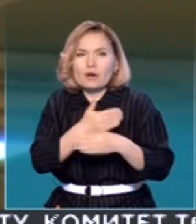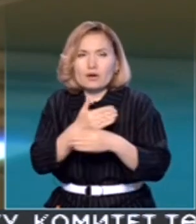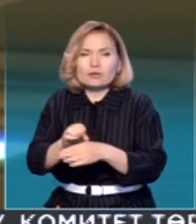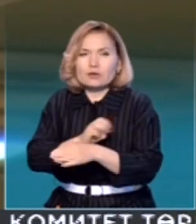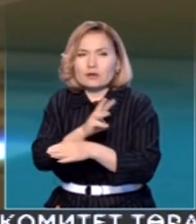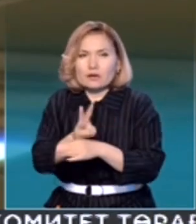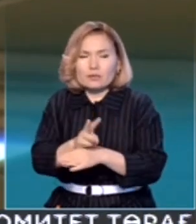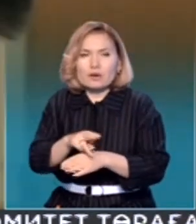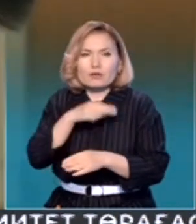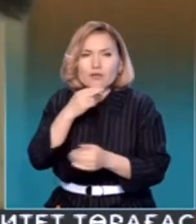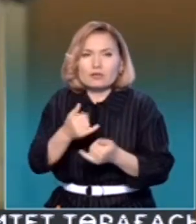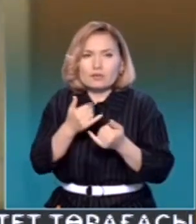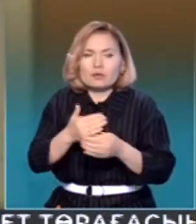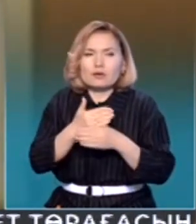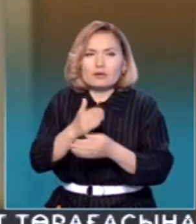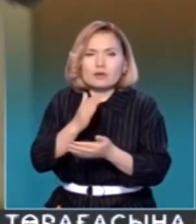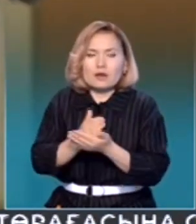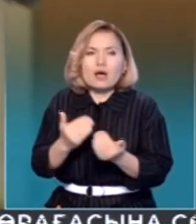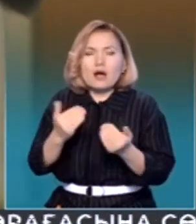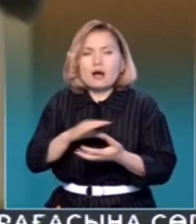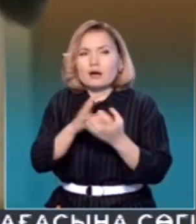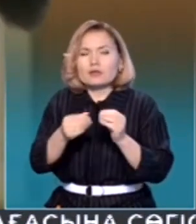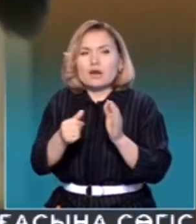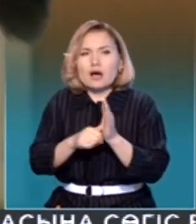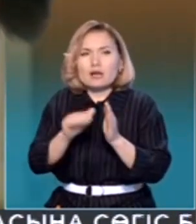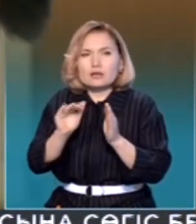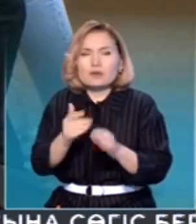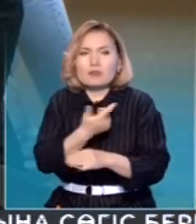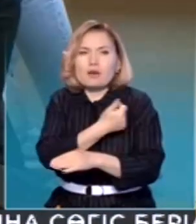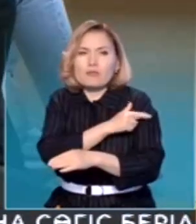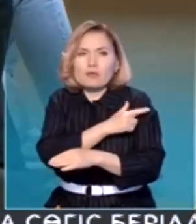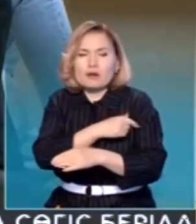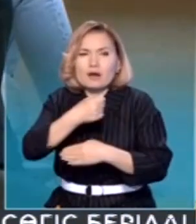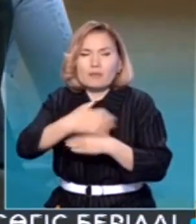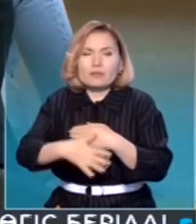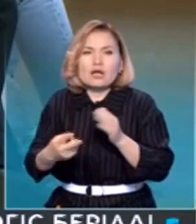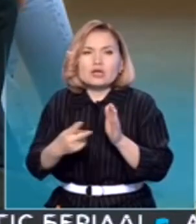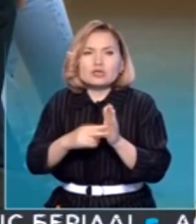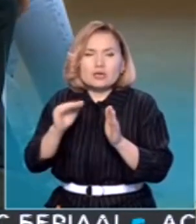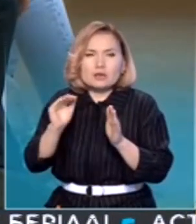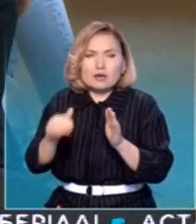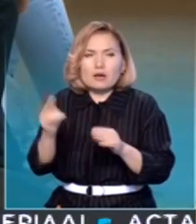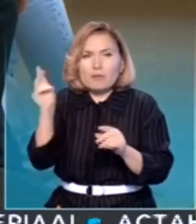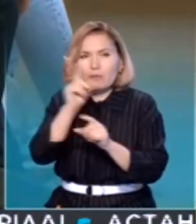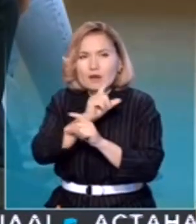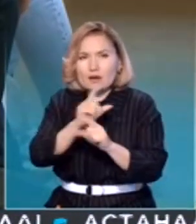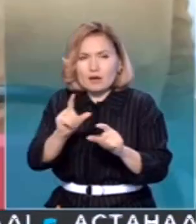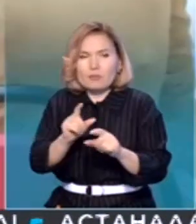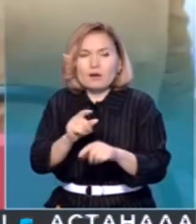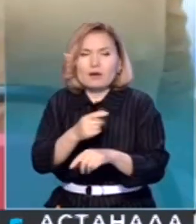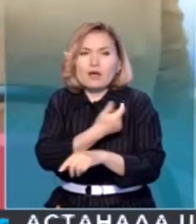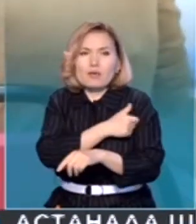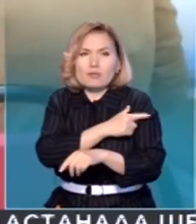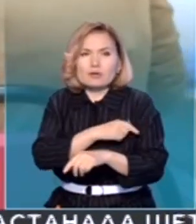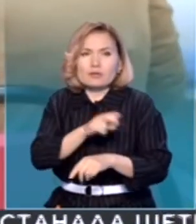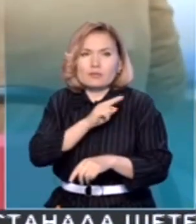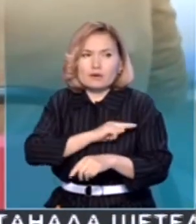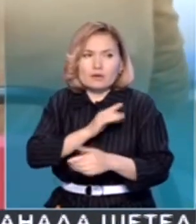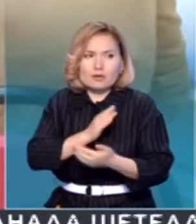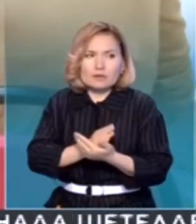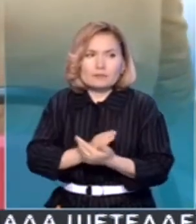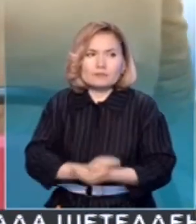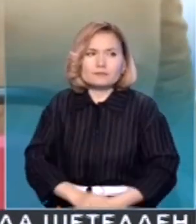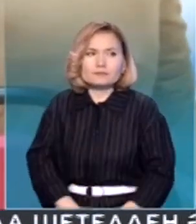қамтуға басымдық берілген. Қазір 6000 медициналық пункте 7000-нан астам мектеп медбикесі жұмыс істейді.